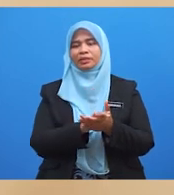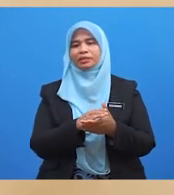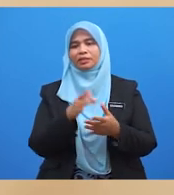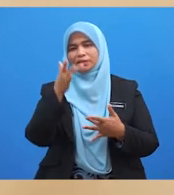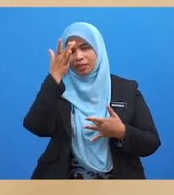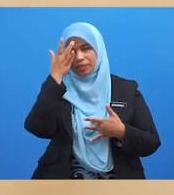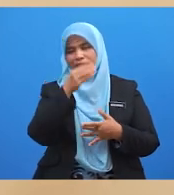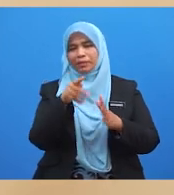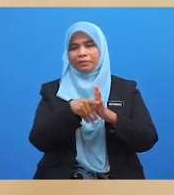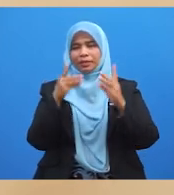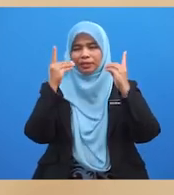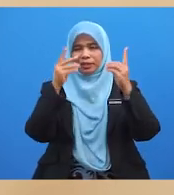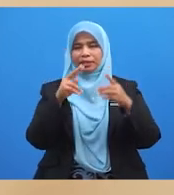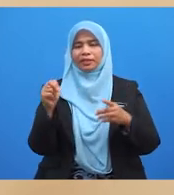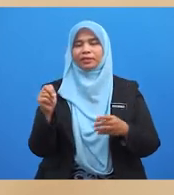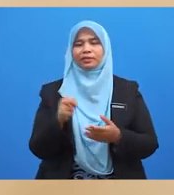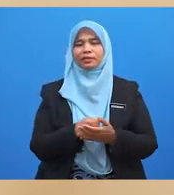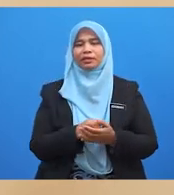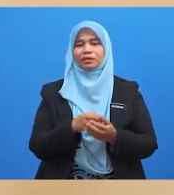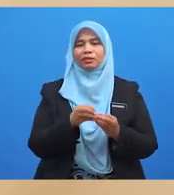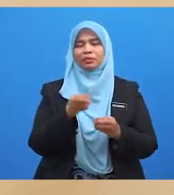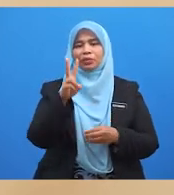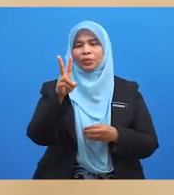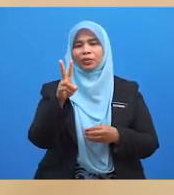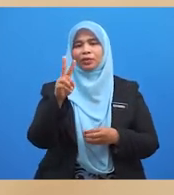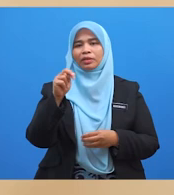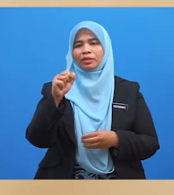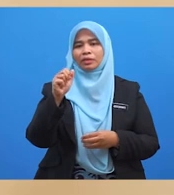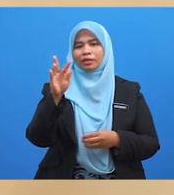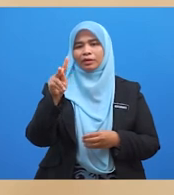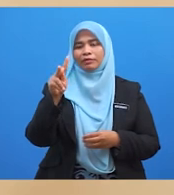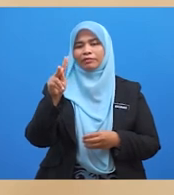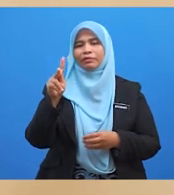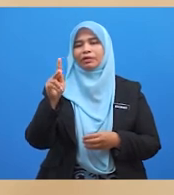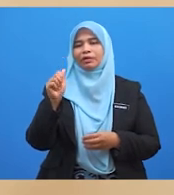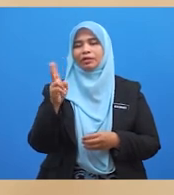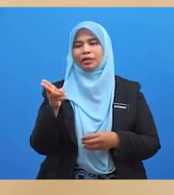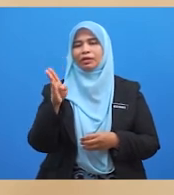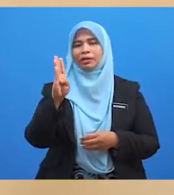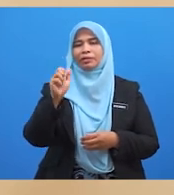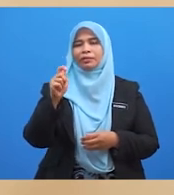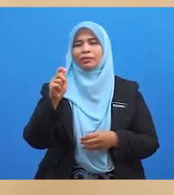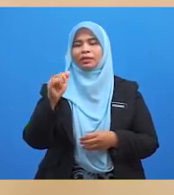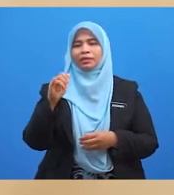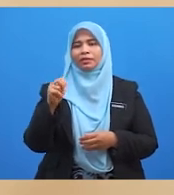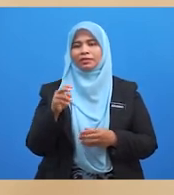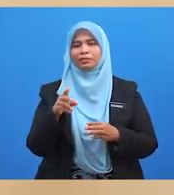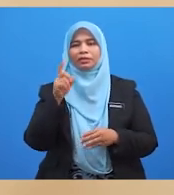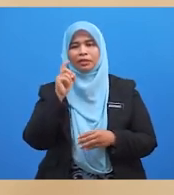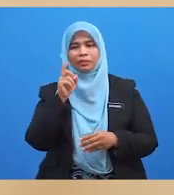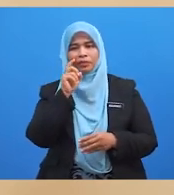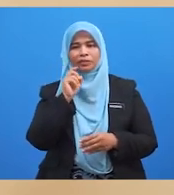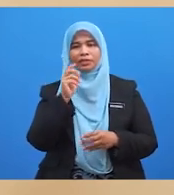pendidikan. Kedua, suami juga perlu adil dalam memberi nafkah batin seperti keperluan seksual,